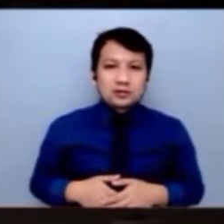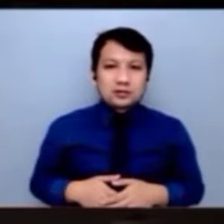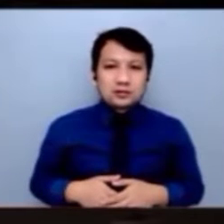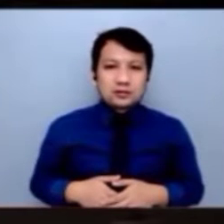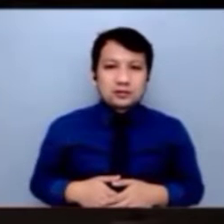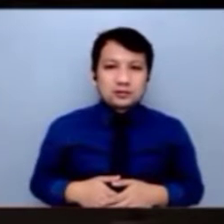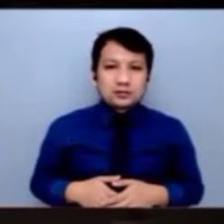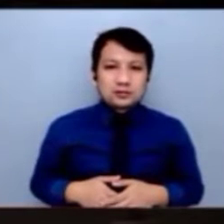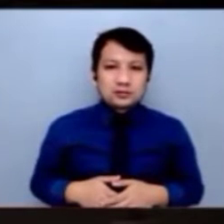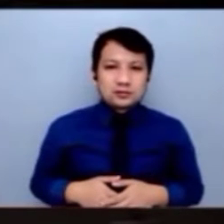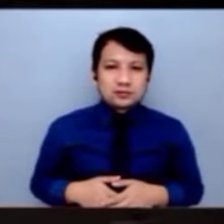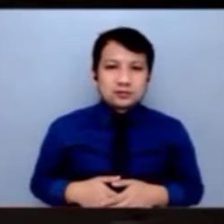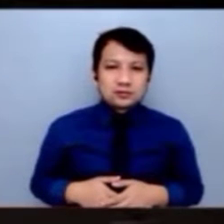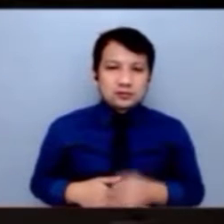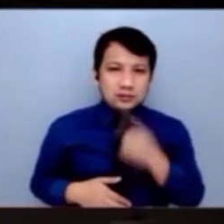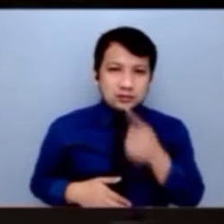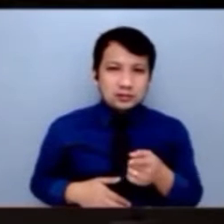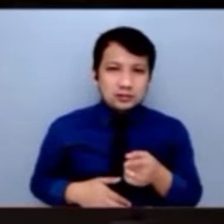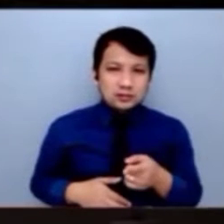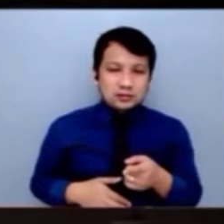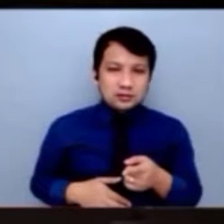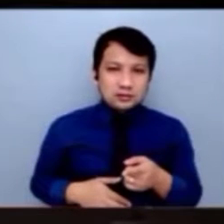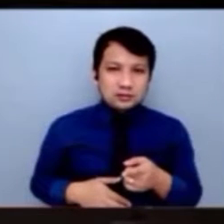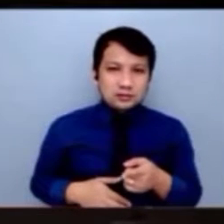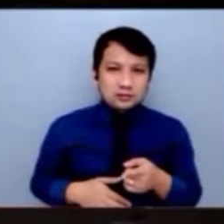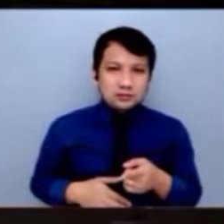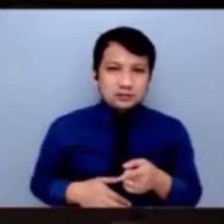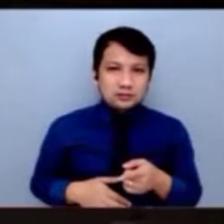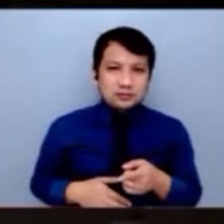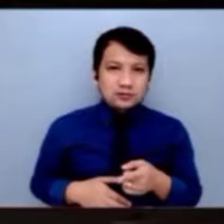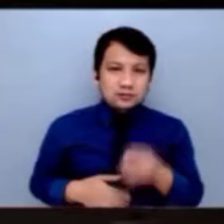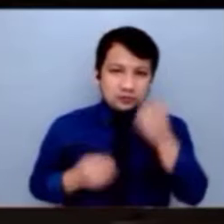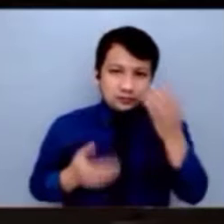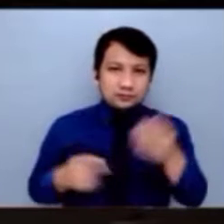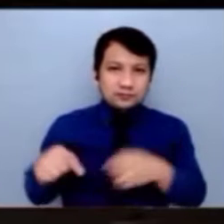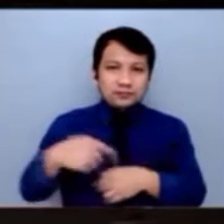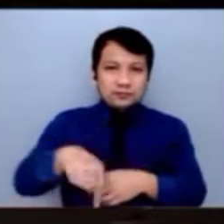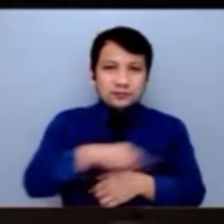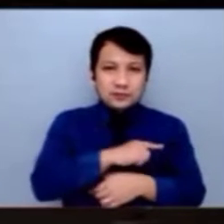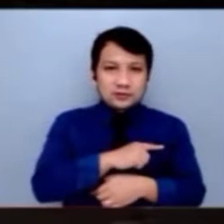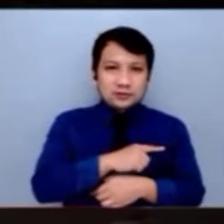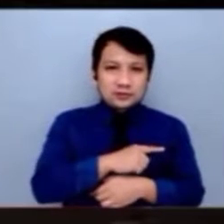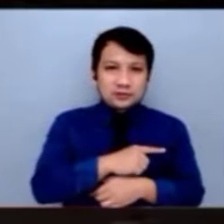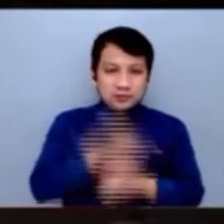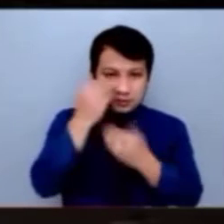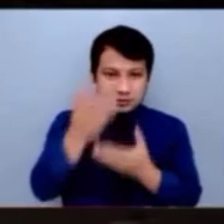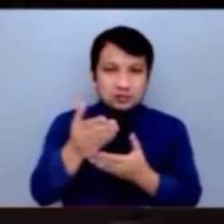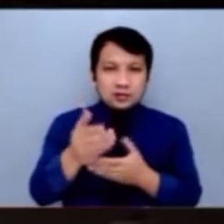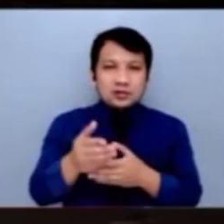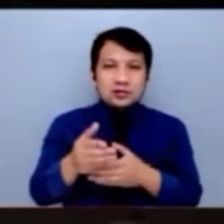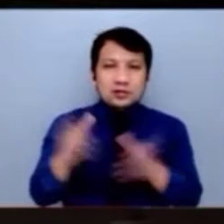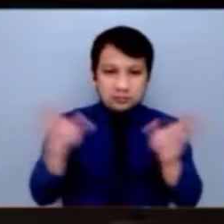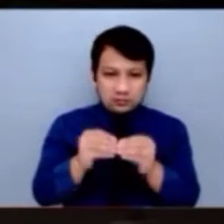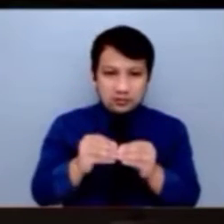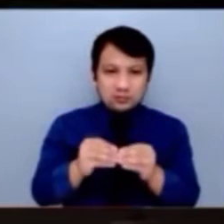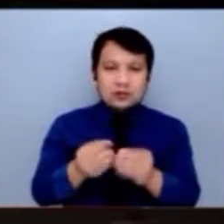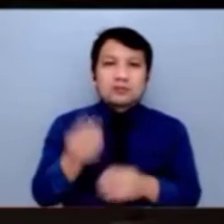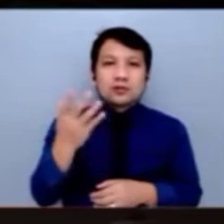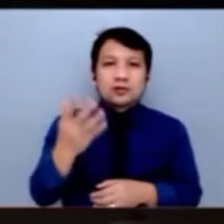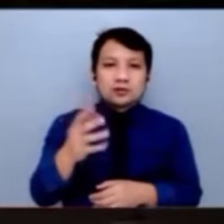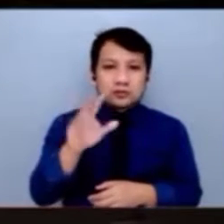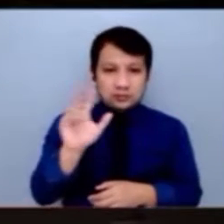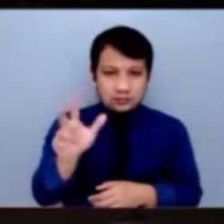7 or 8 sa Lapu-Lapu City, then 7 naman sa Mandawi City kabilang isang mag-anak. So in total, aabot na po sa 30